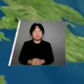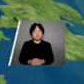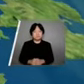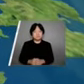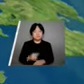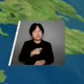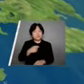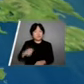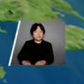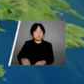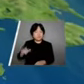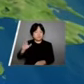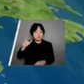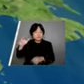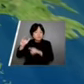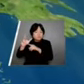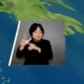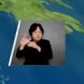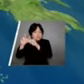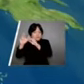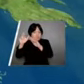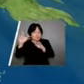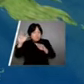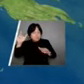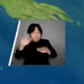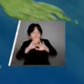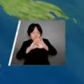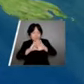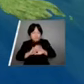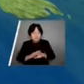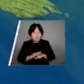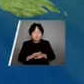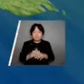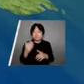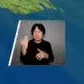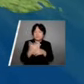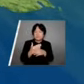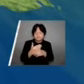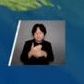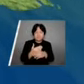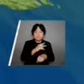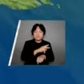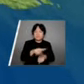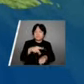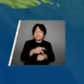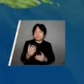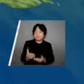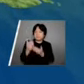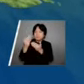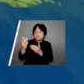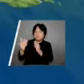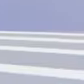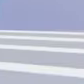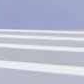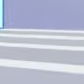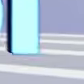China. Maghahain ng diplomatic protest ang Pilipinas. Saksi, si Chino